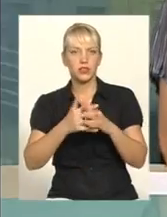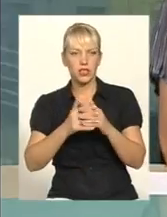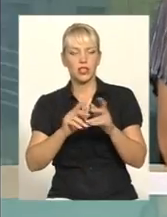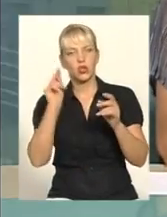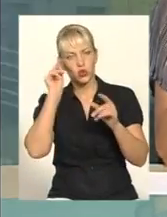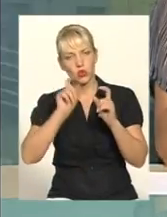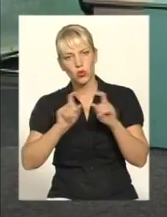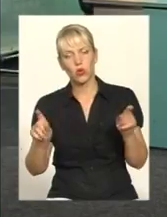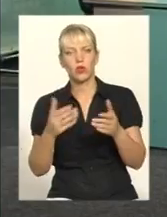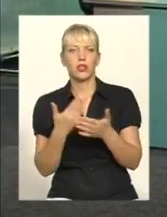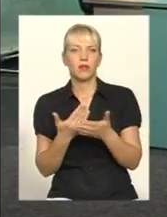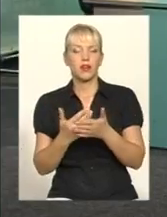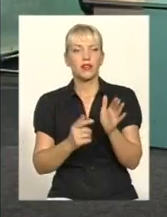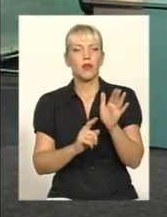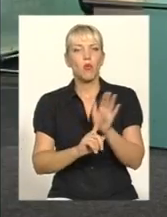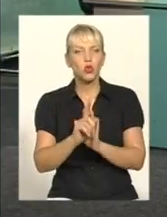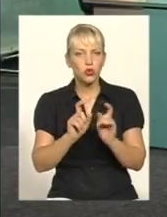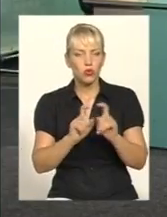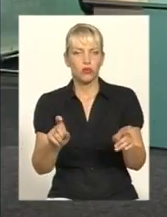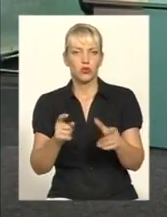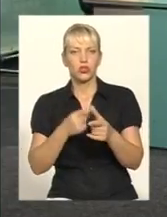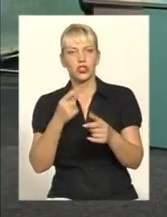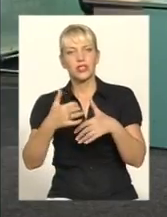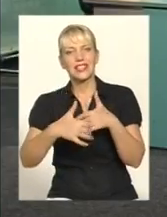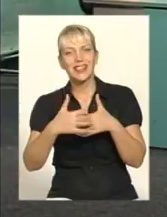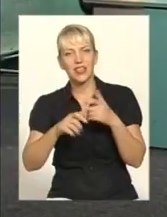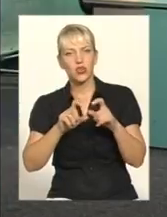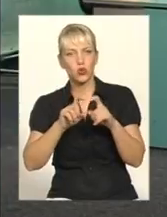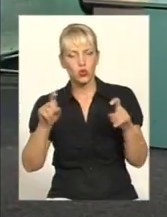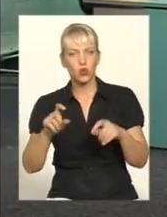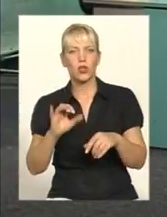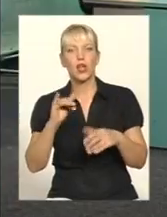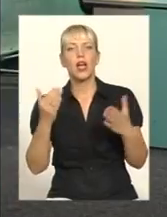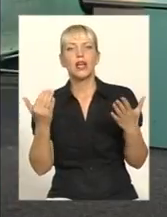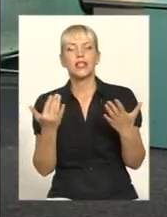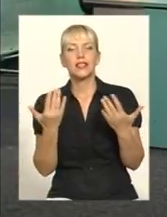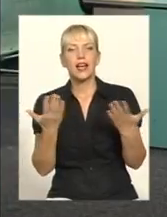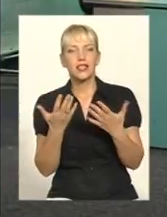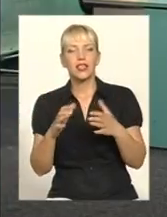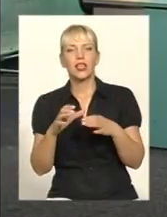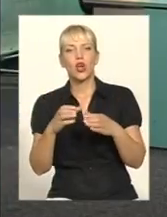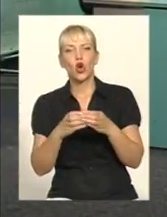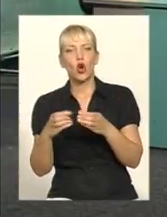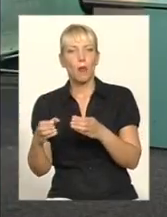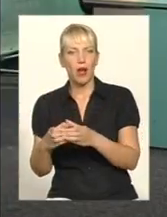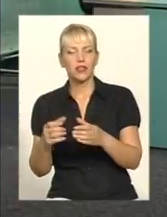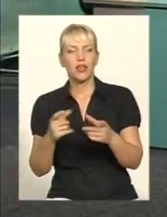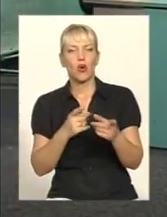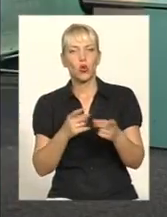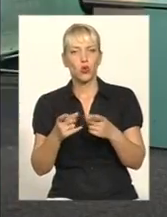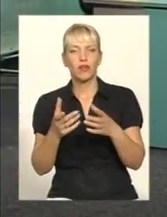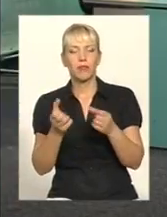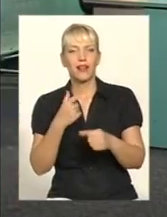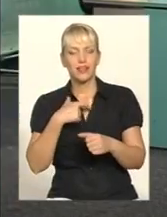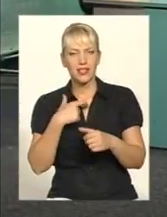то початкову, чи то середнього рівня. Які громади нині готові брати на себе, на свій бюджет